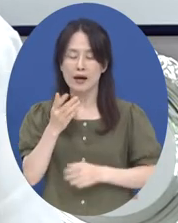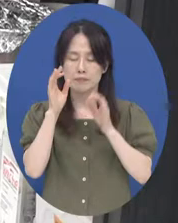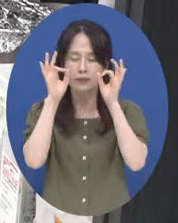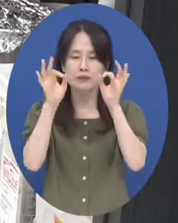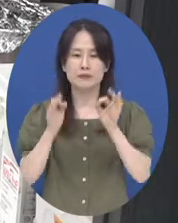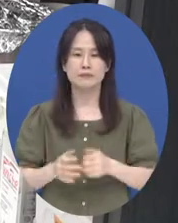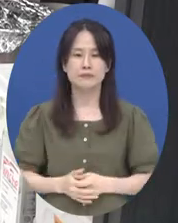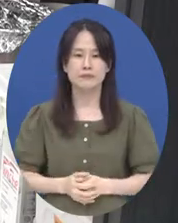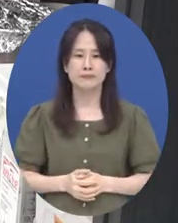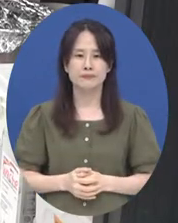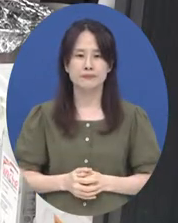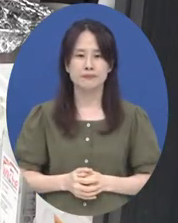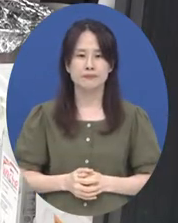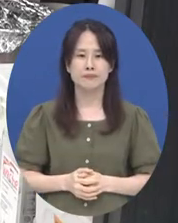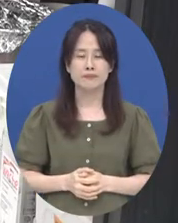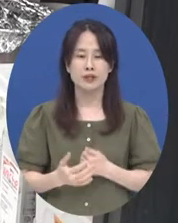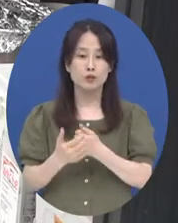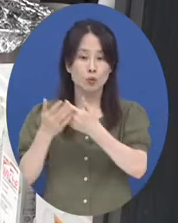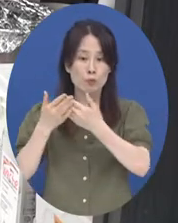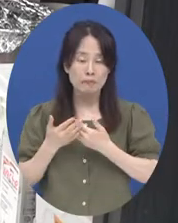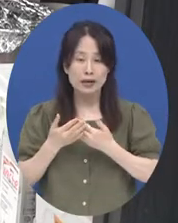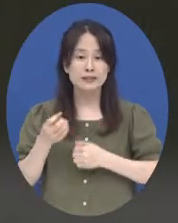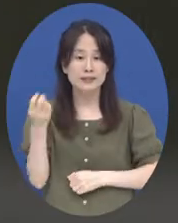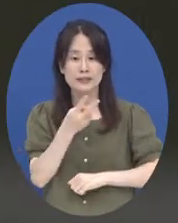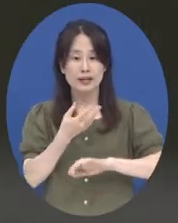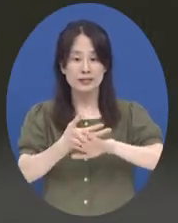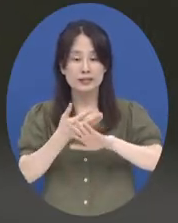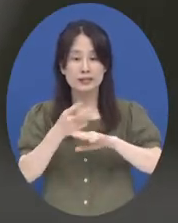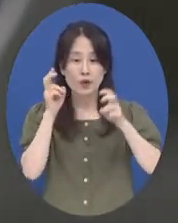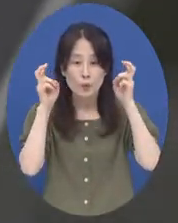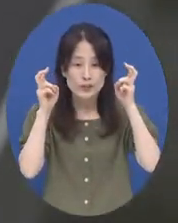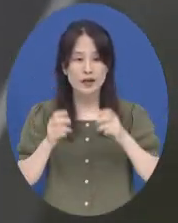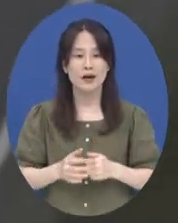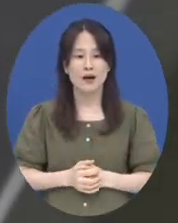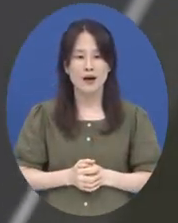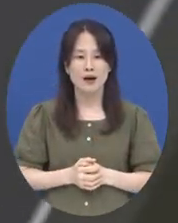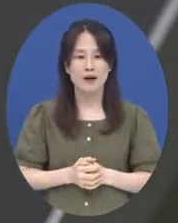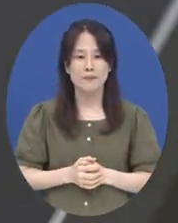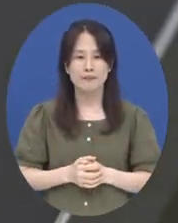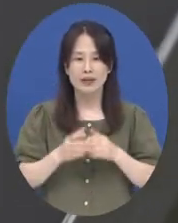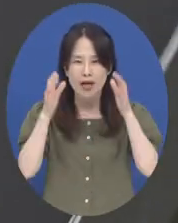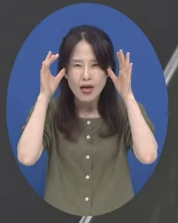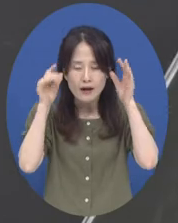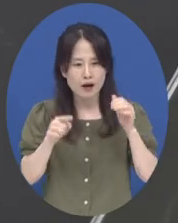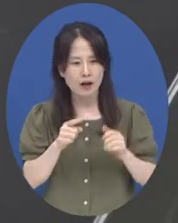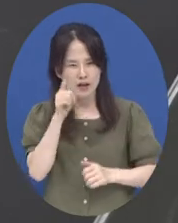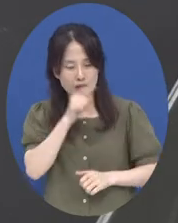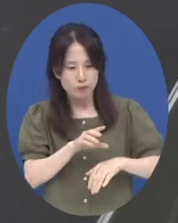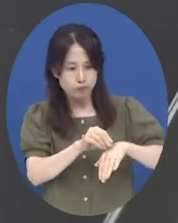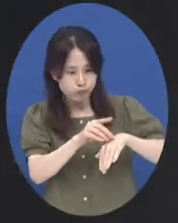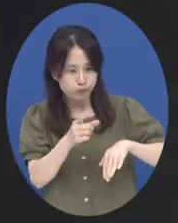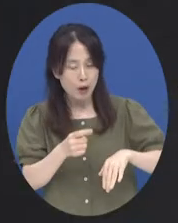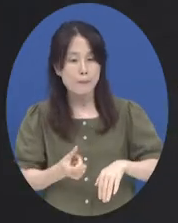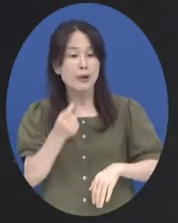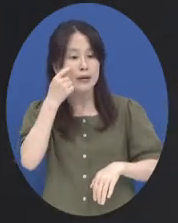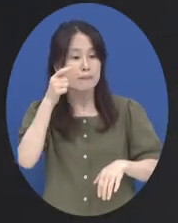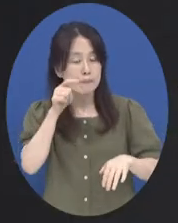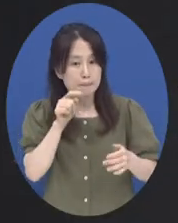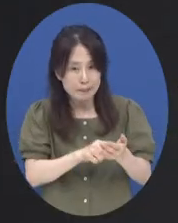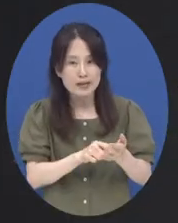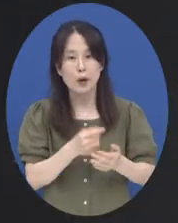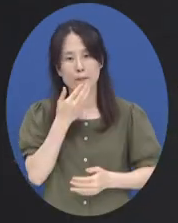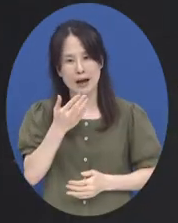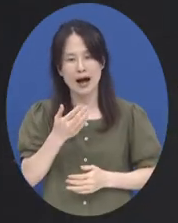있고요. 경기도의 지원을 받은 또 다른 개발업체. 반려견의 악성 종양을 조기에 찾아낼 수 있는 검사 키트를